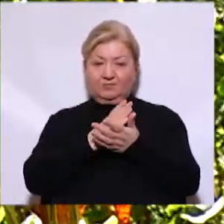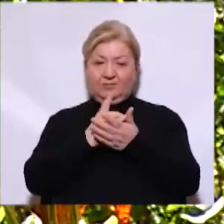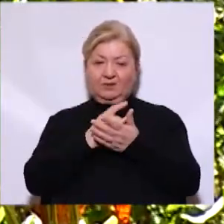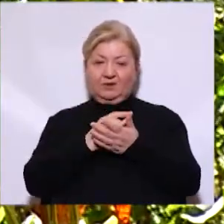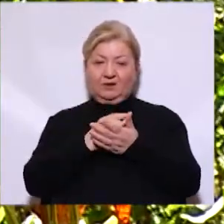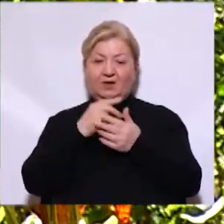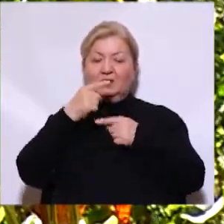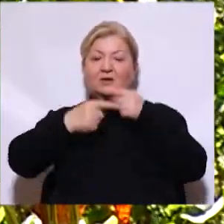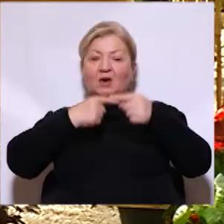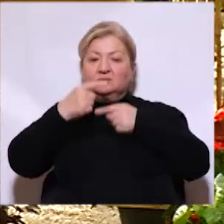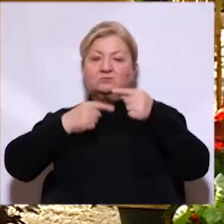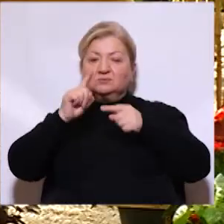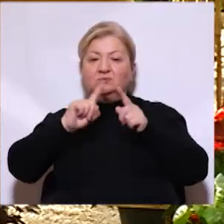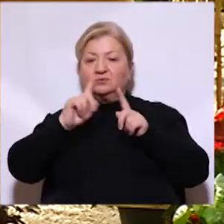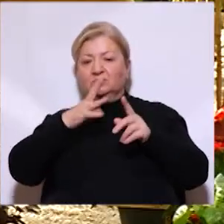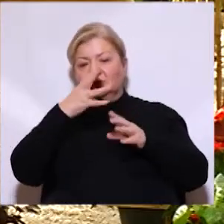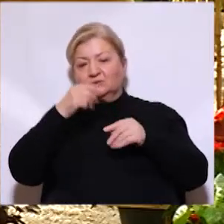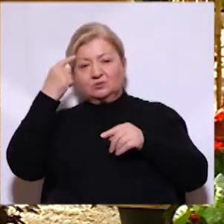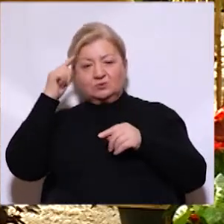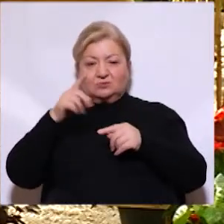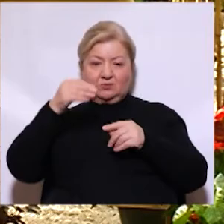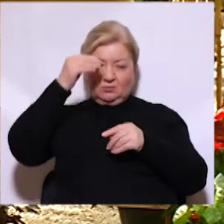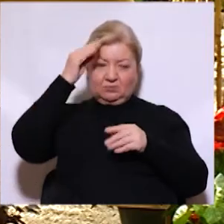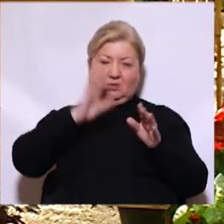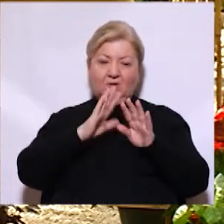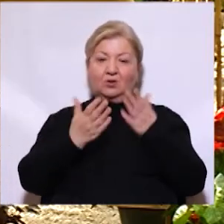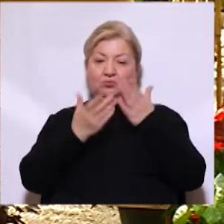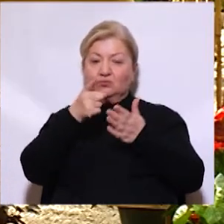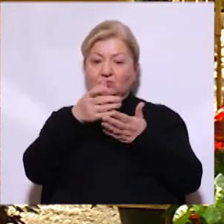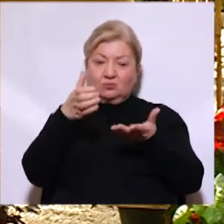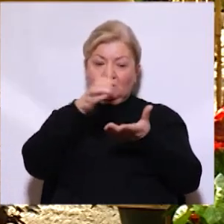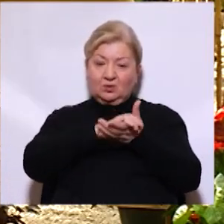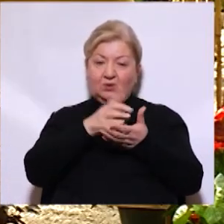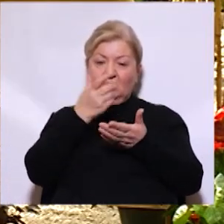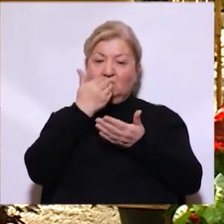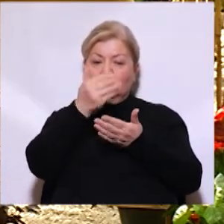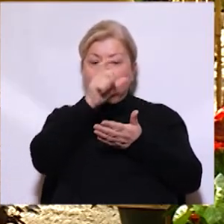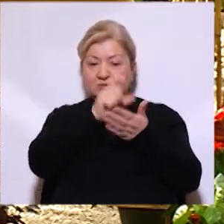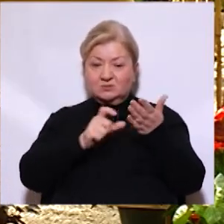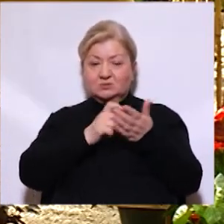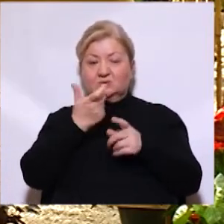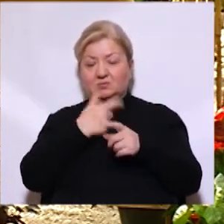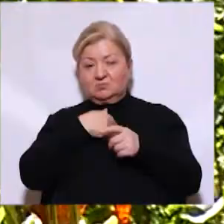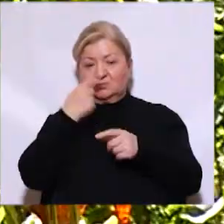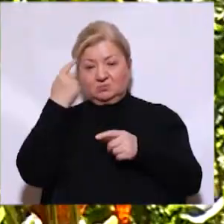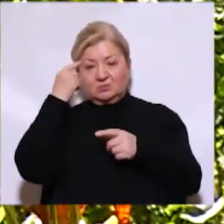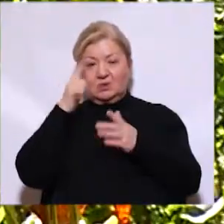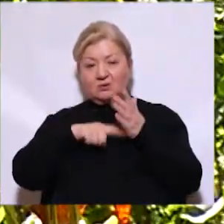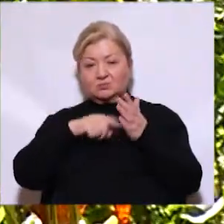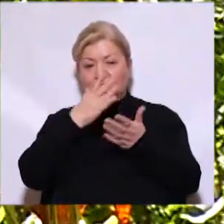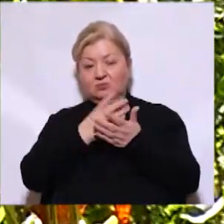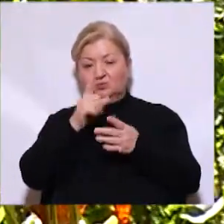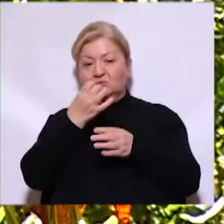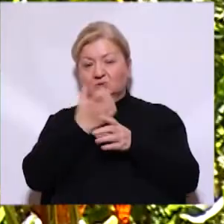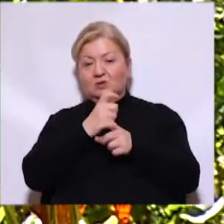ისეთი ტრადიციული, რომელიც თქვათ თქვენ შეიძლება ეხა წარმოიდგინოთ. ხო, თუ გაეცნობით მის პოეზიას, დარწმუნებული ვარ, რომ ძალიან